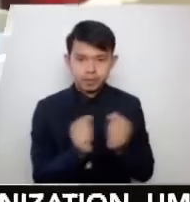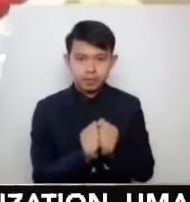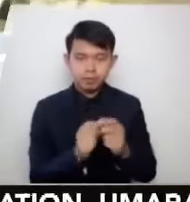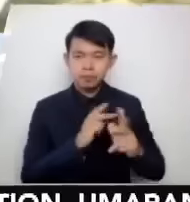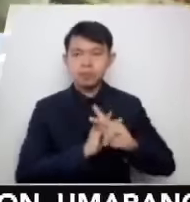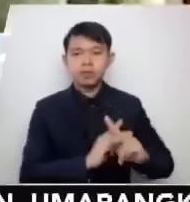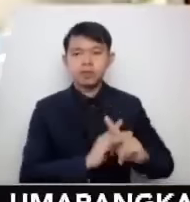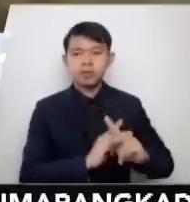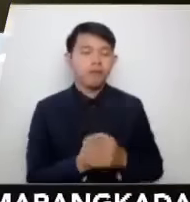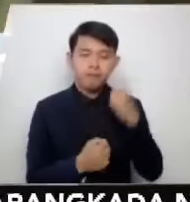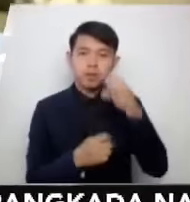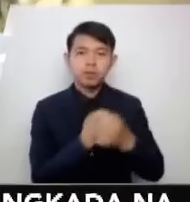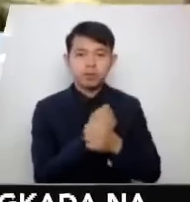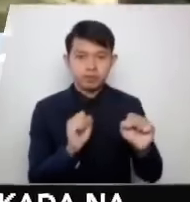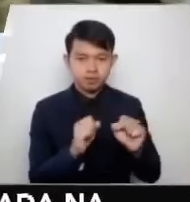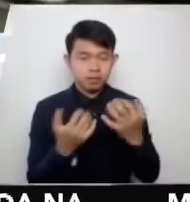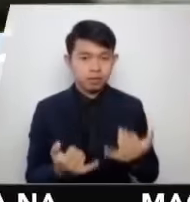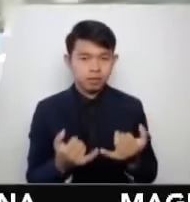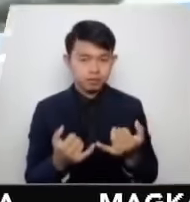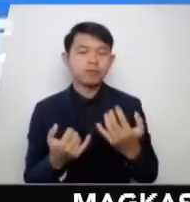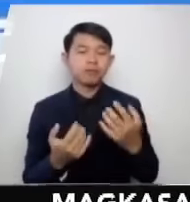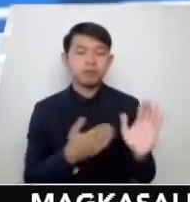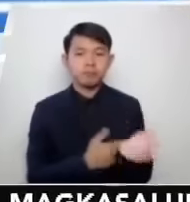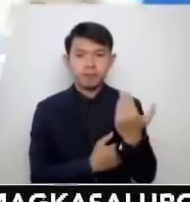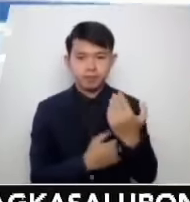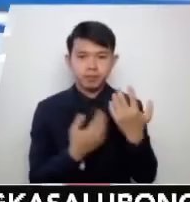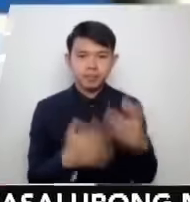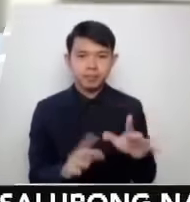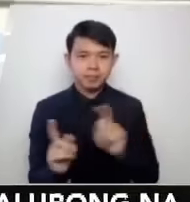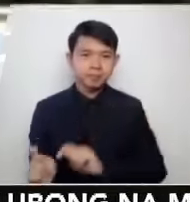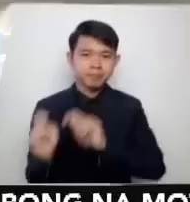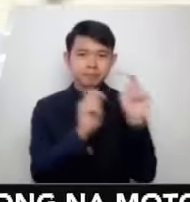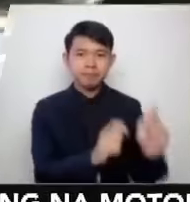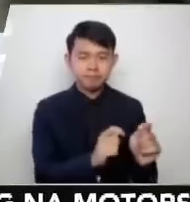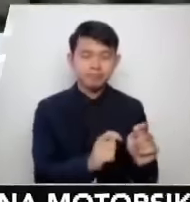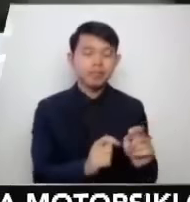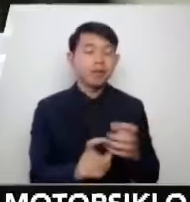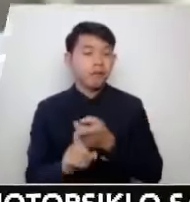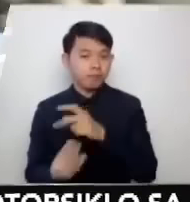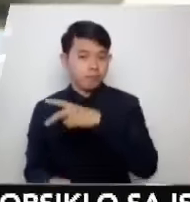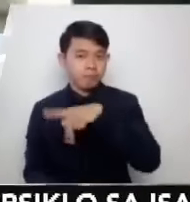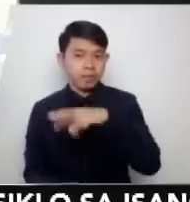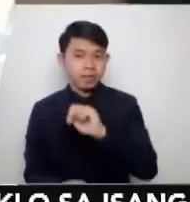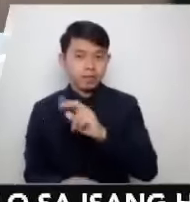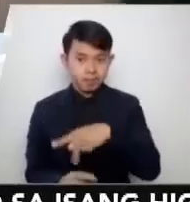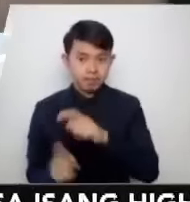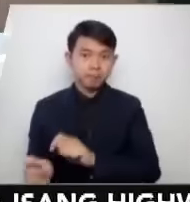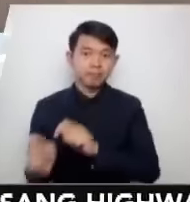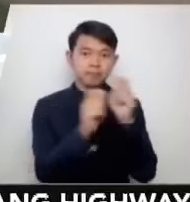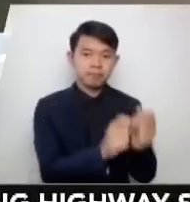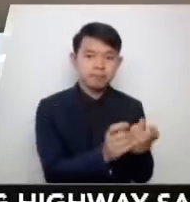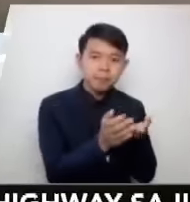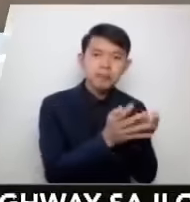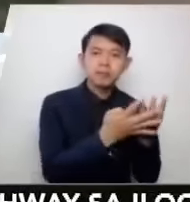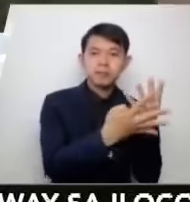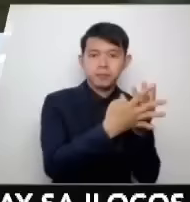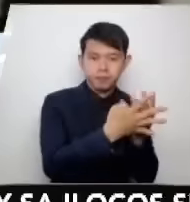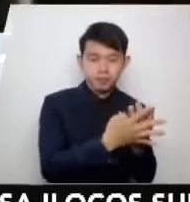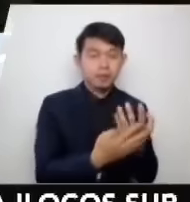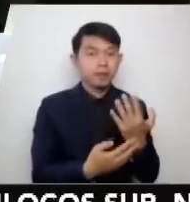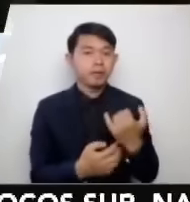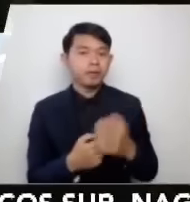ng official turnover ng kustodiya kay Go mula sa PNP patungo sa Pasig City Jail. Matatanda na pinag-utos ng Pasig City Regional Trial